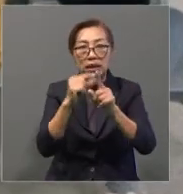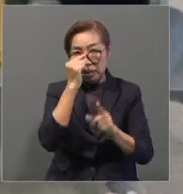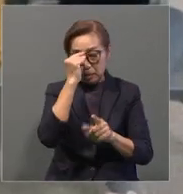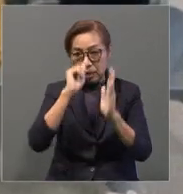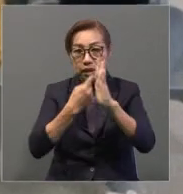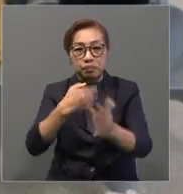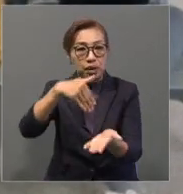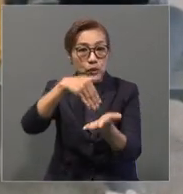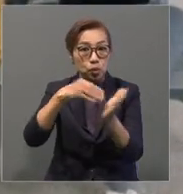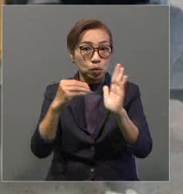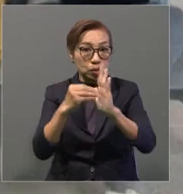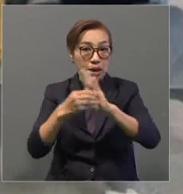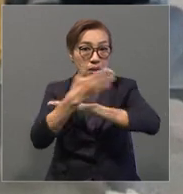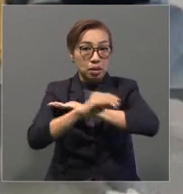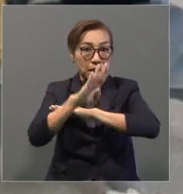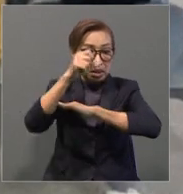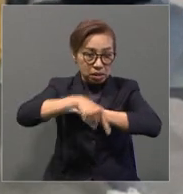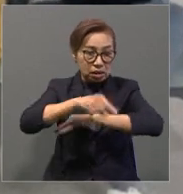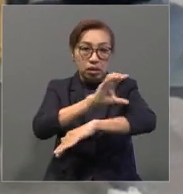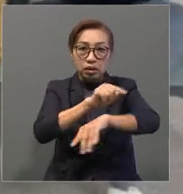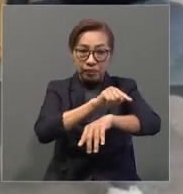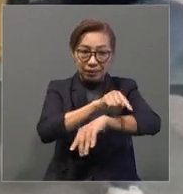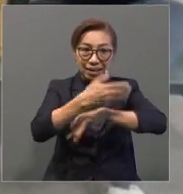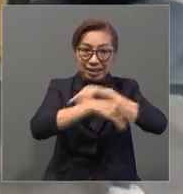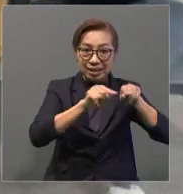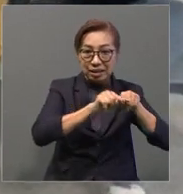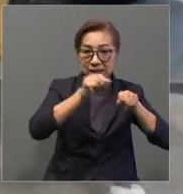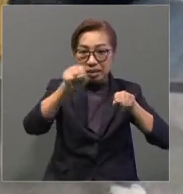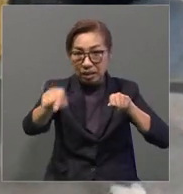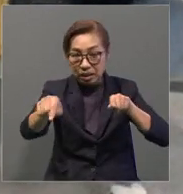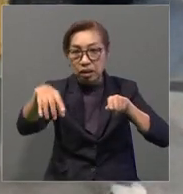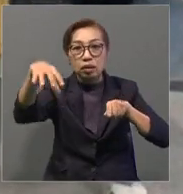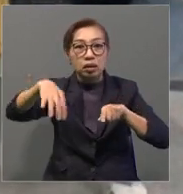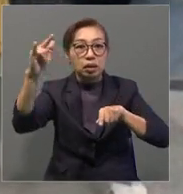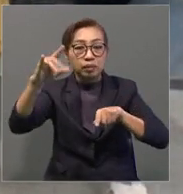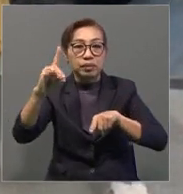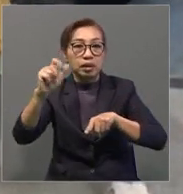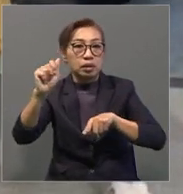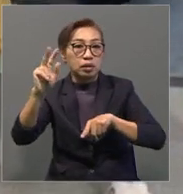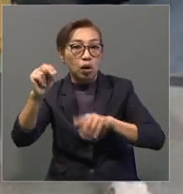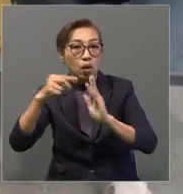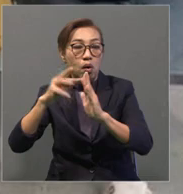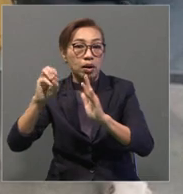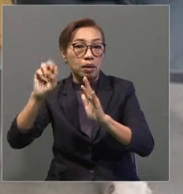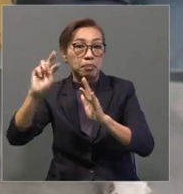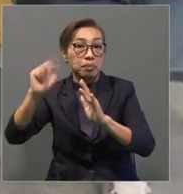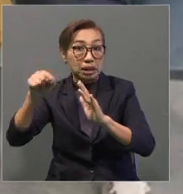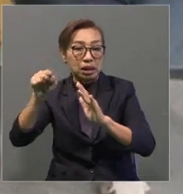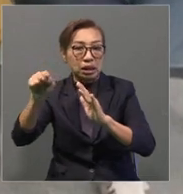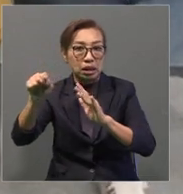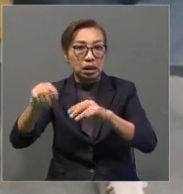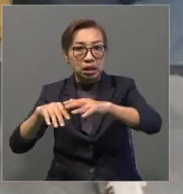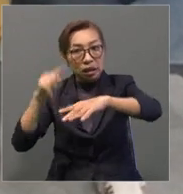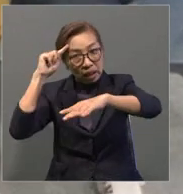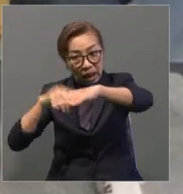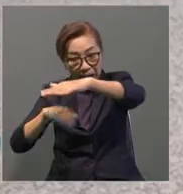กรุงเทพฯอภิวัฒน์จนถึงสถานีดอนเมืองคือเฉพาะที่สถานีดอนเมืองจะเป็นสถานียกระดับจะไม่มีขบวนรถโดยสาร